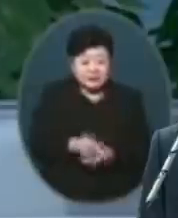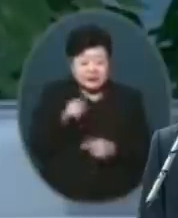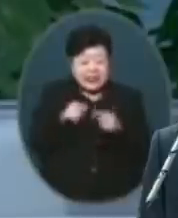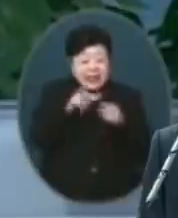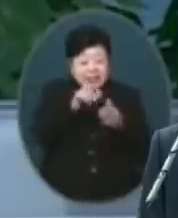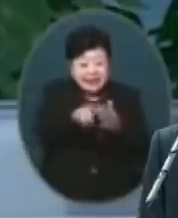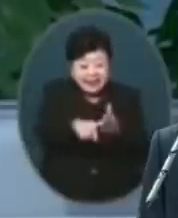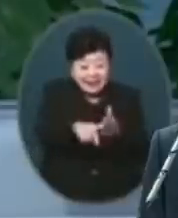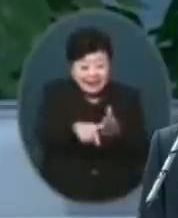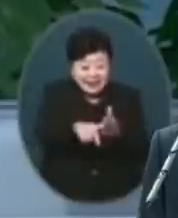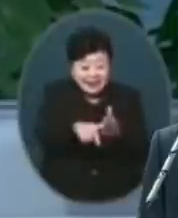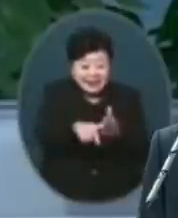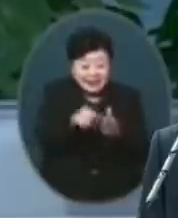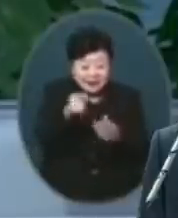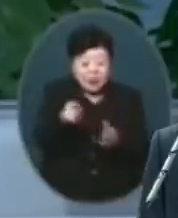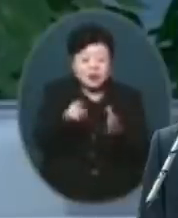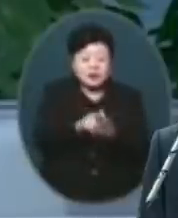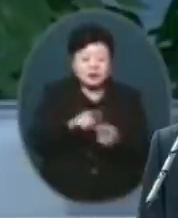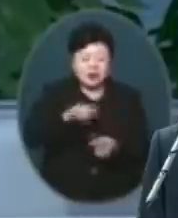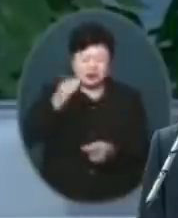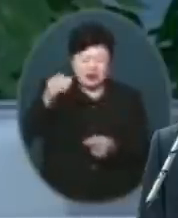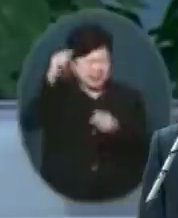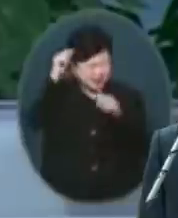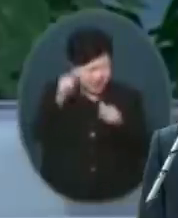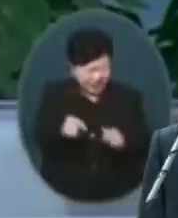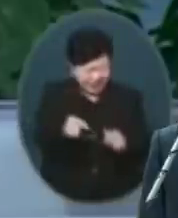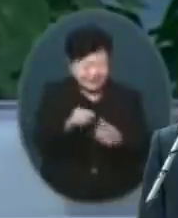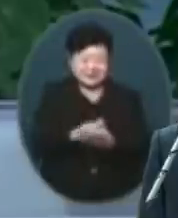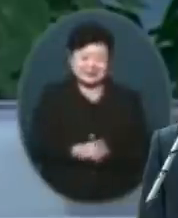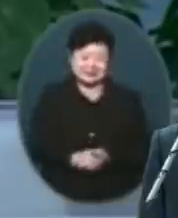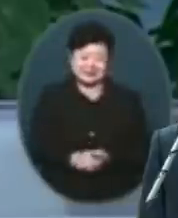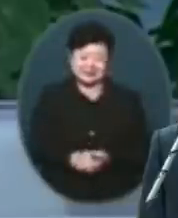나아가면 너 믿은 대로 될지어다.